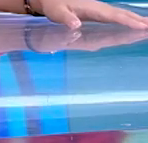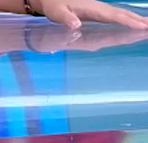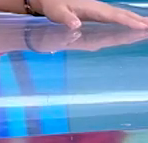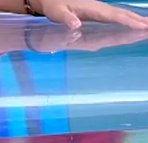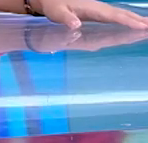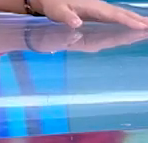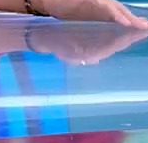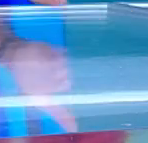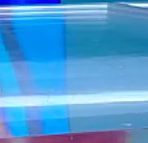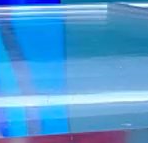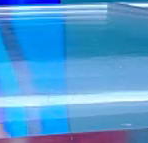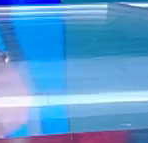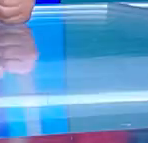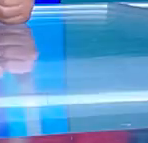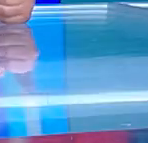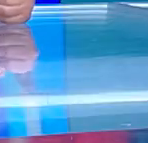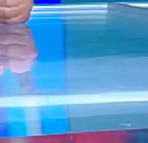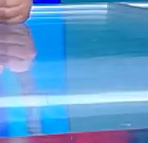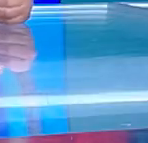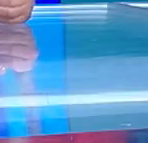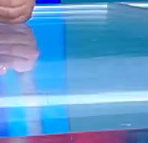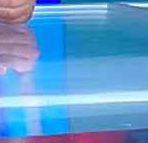menggenangi permukiman hingga setinggi 1 meter.